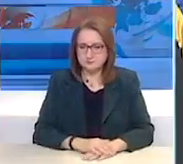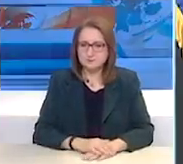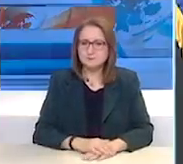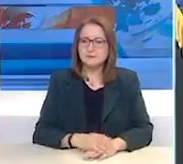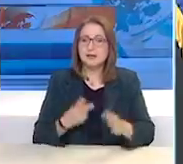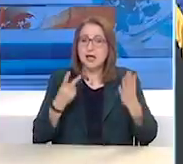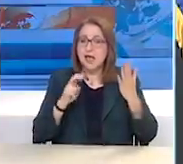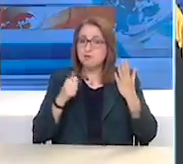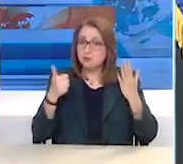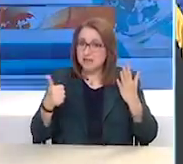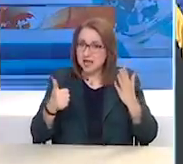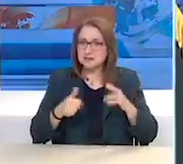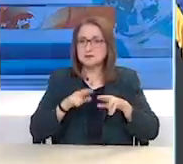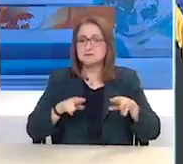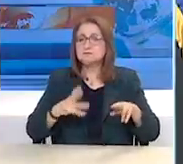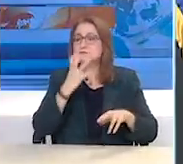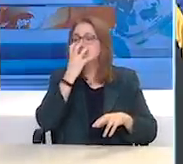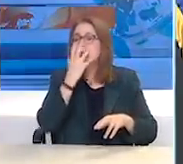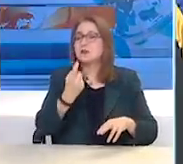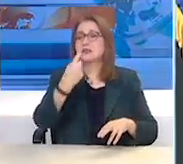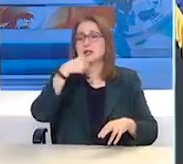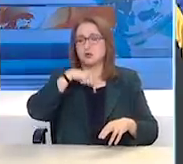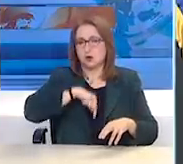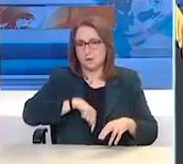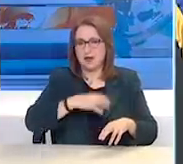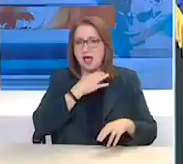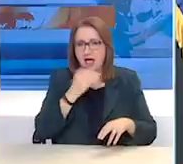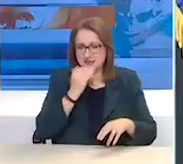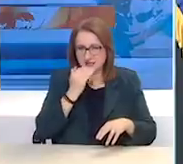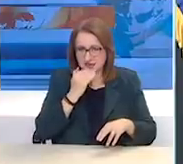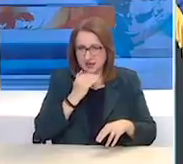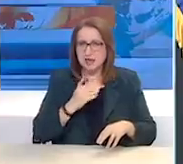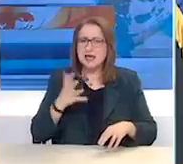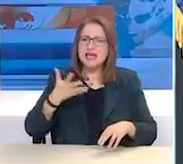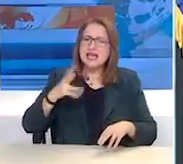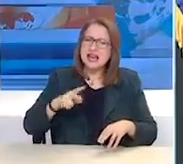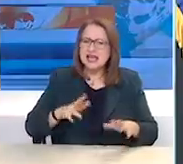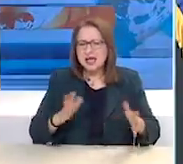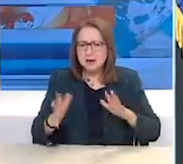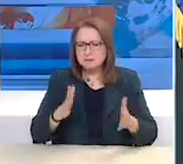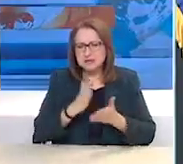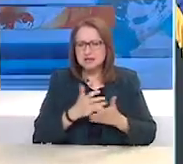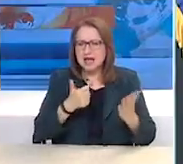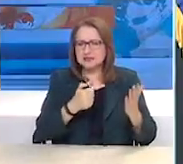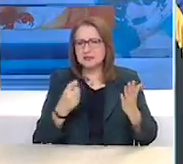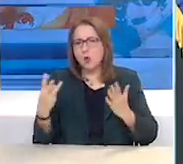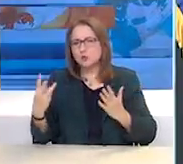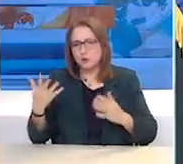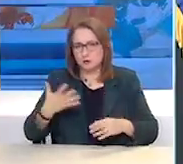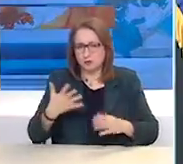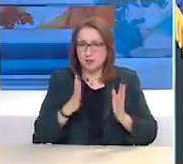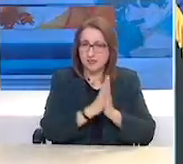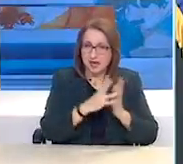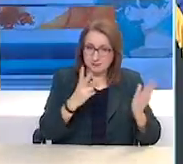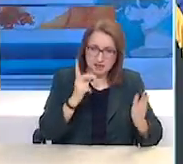76 συμπολίτες μας νοσηλεύονται διασωληνωμένοι. Η διάμεση ηλικία τους είναι 68 ετών. 17 είναι γυναίκες